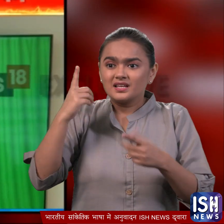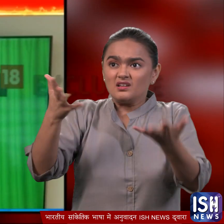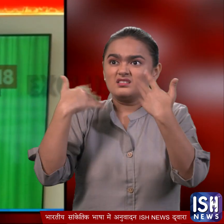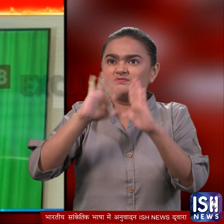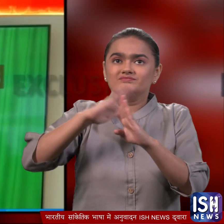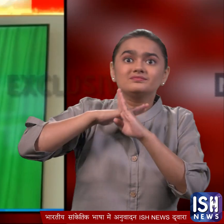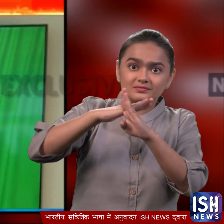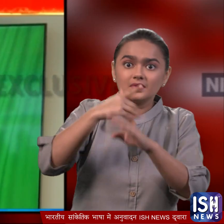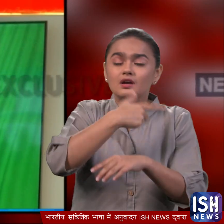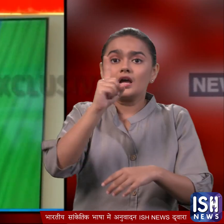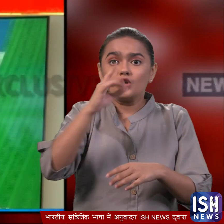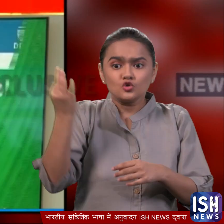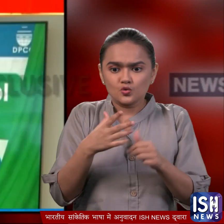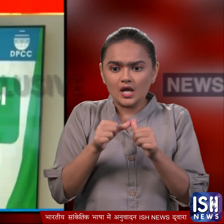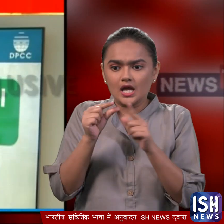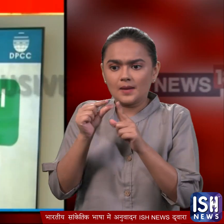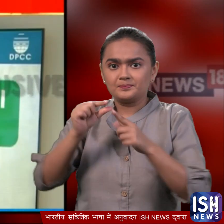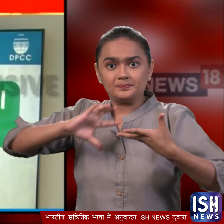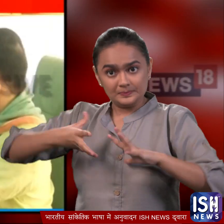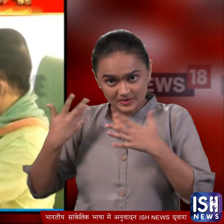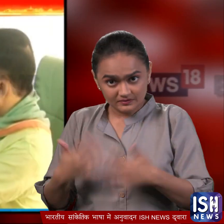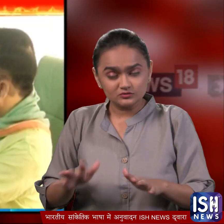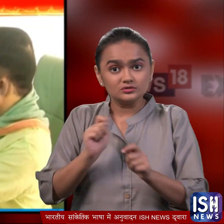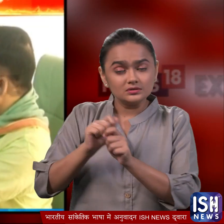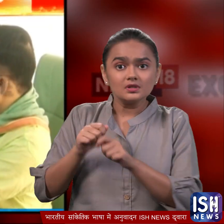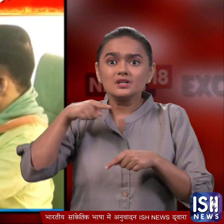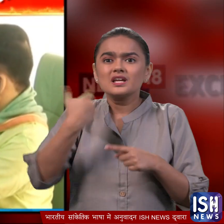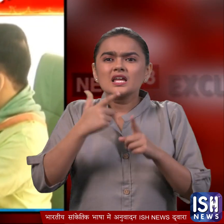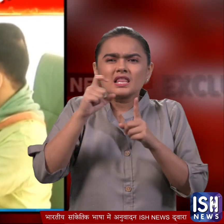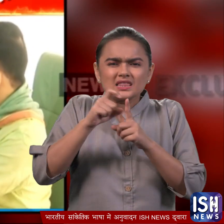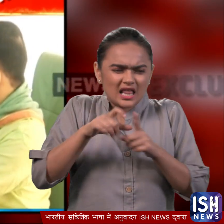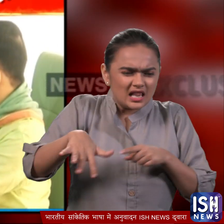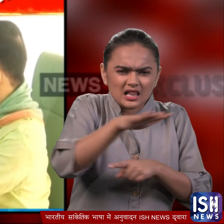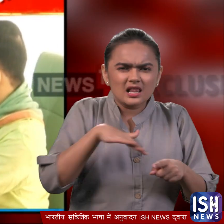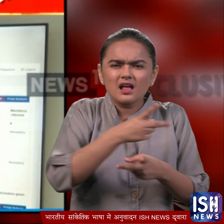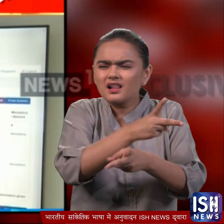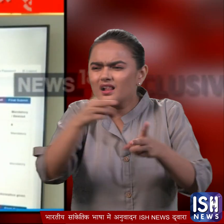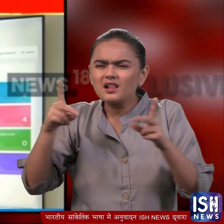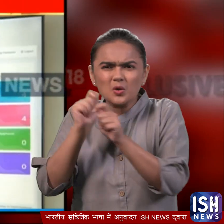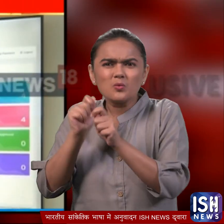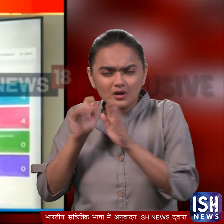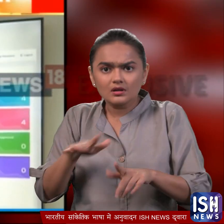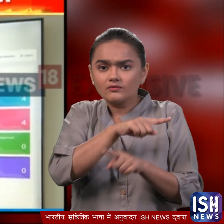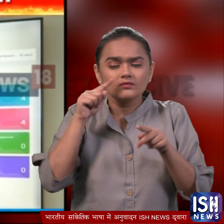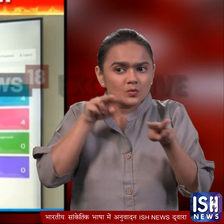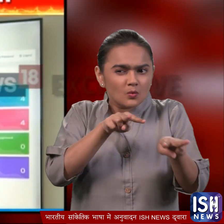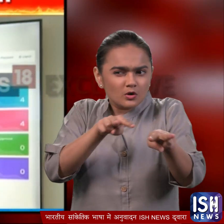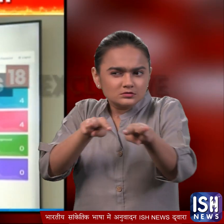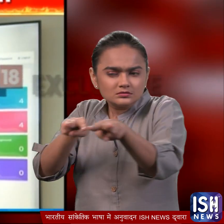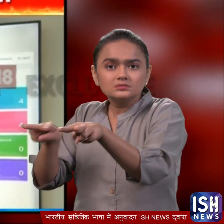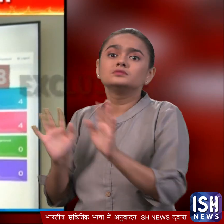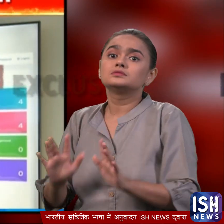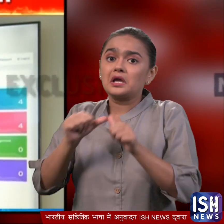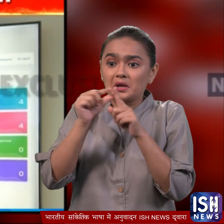डस्ट अभियान के तहत पर्यावरण मंत्री ने एक सेल्फ असेसमेंट ऐप भी लॉन्च किया, जिसके जरिए दिल्ली में जितने भी निर्माण के काम चल रहे हैं उन पर